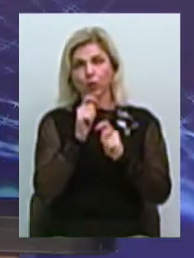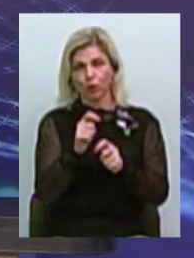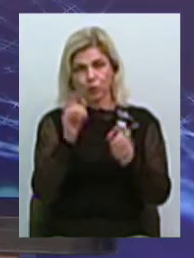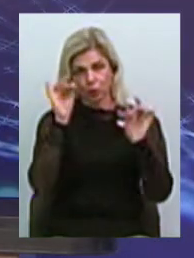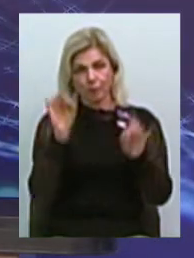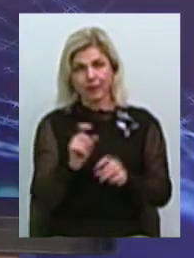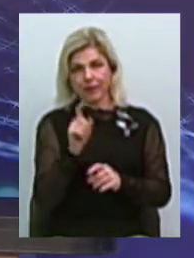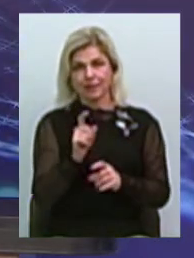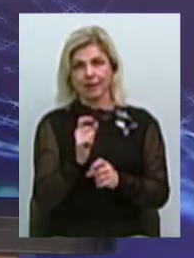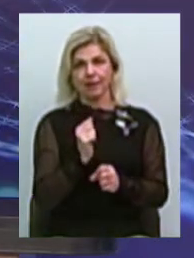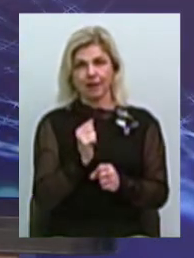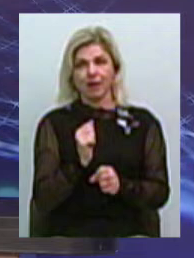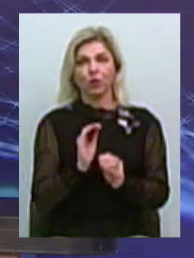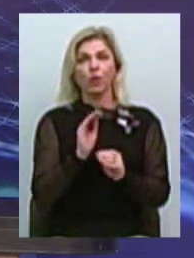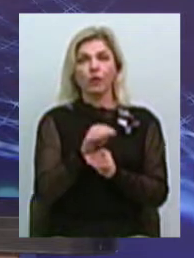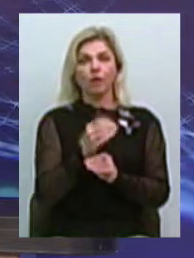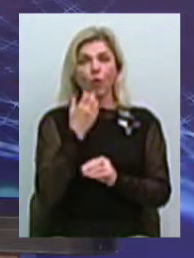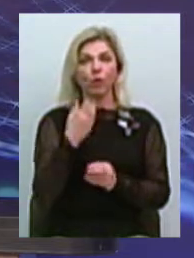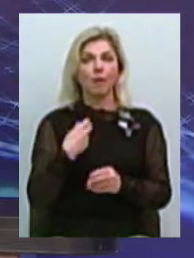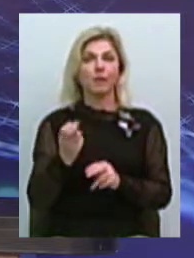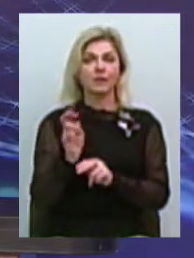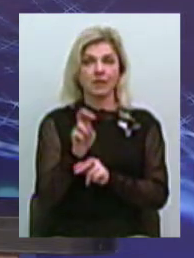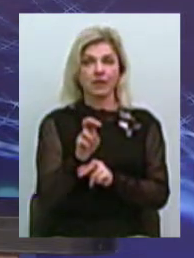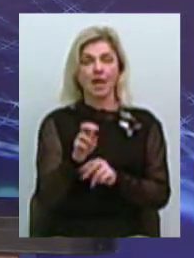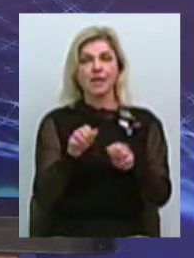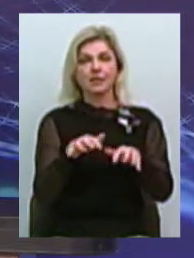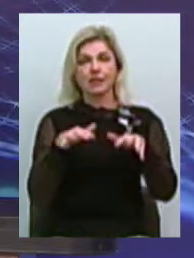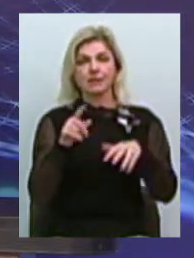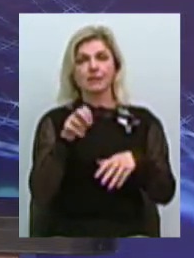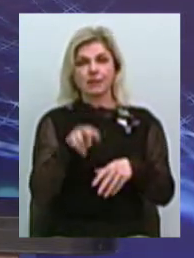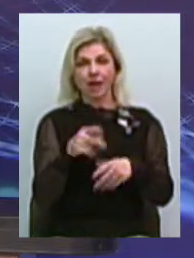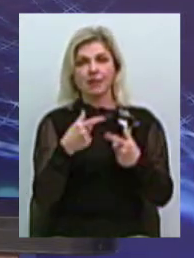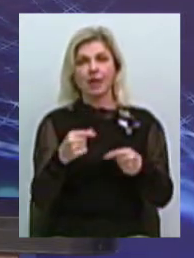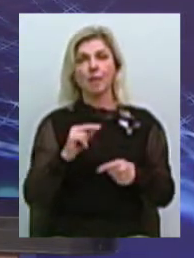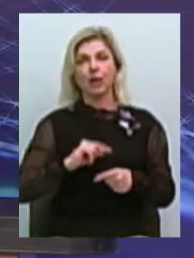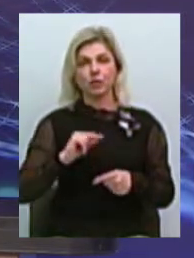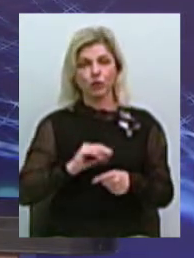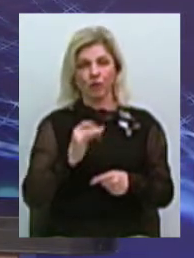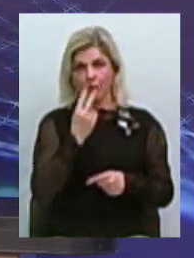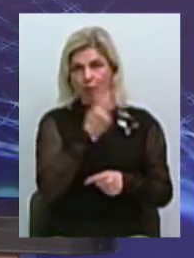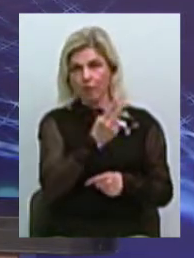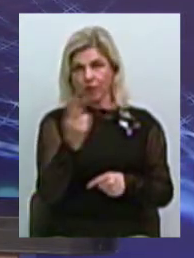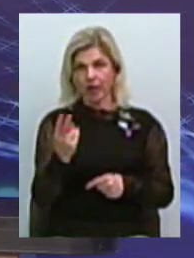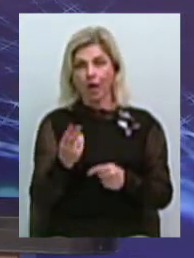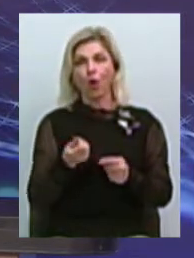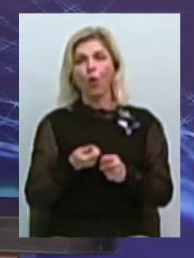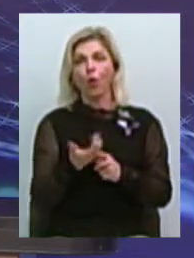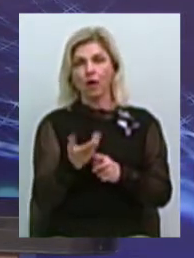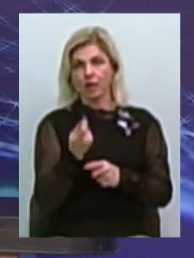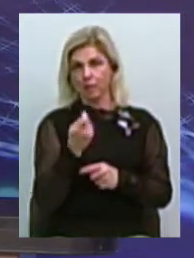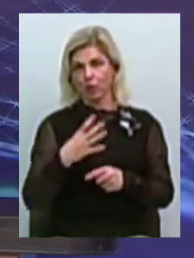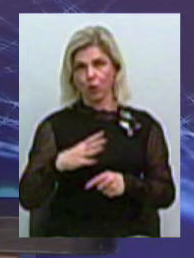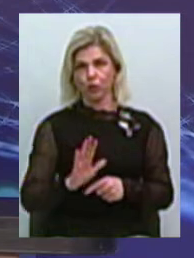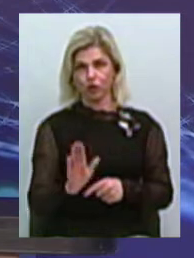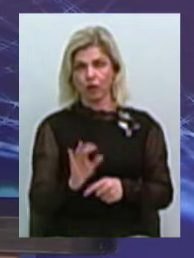я б хотіла сказати, додав, коли ми зайшли до актової зали, де ми працювали, і ми подивилися на ту кількість, яка трохи неочікувана, і